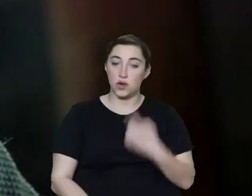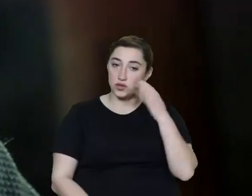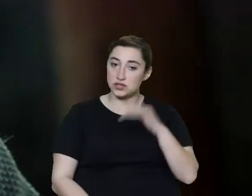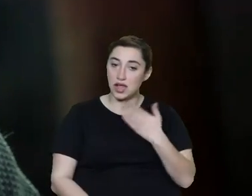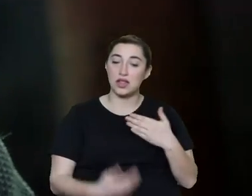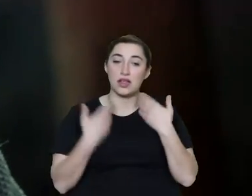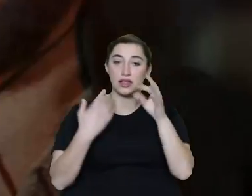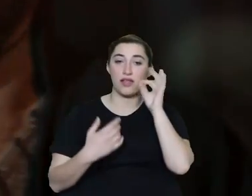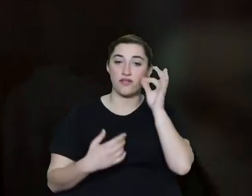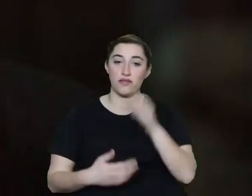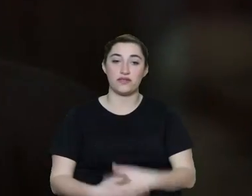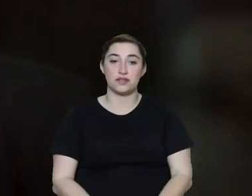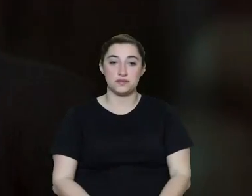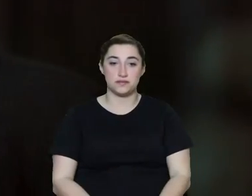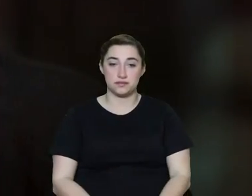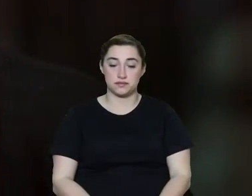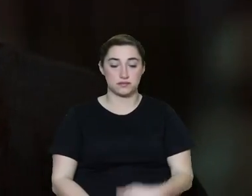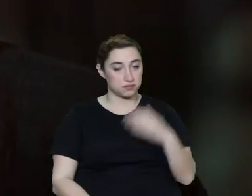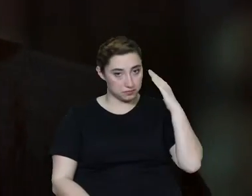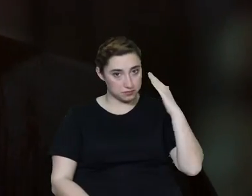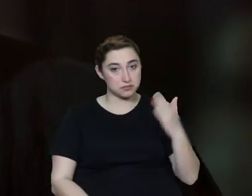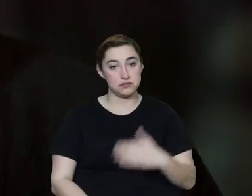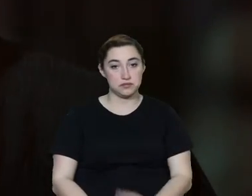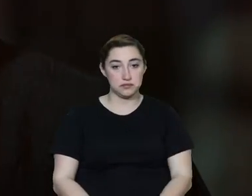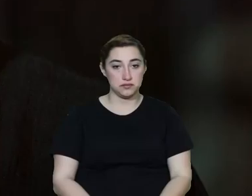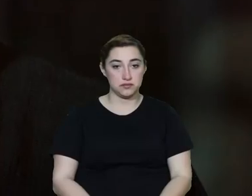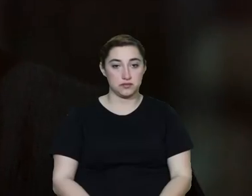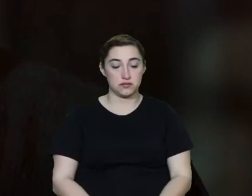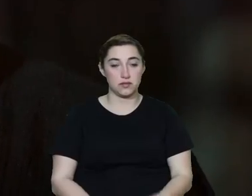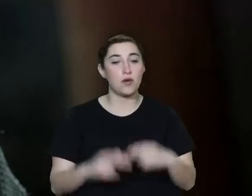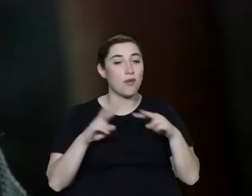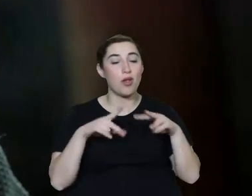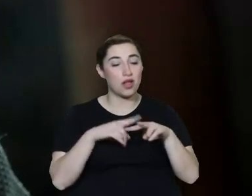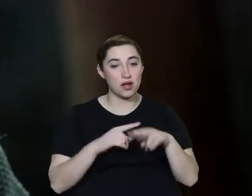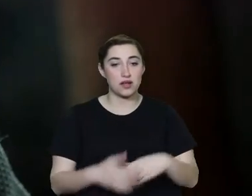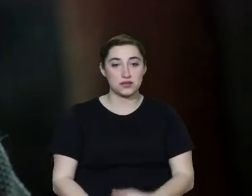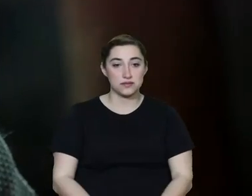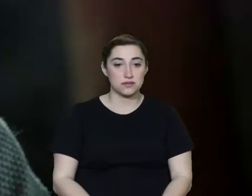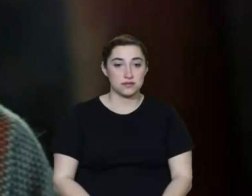Hoş geldin Kadı Efendi. Hoş bulduk Molla Kasım.